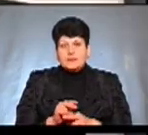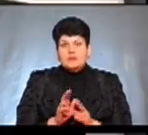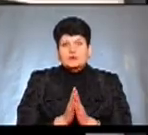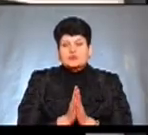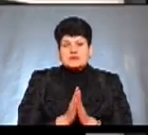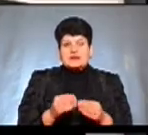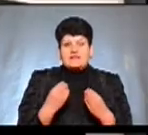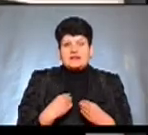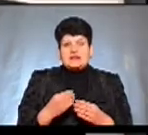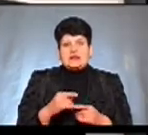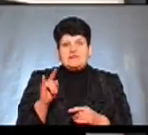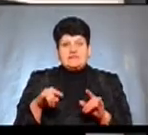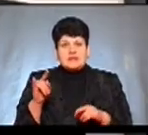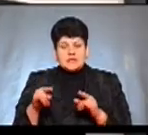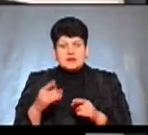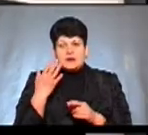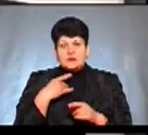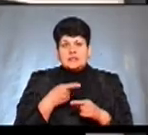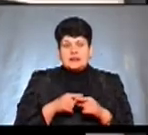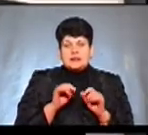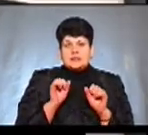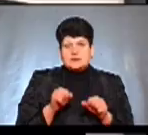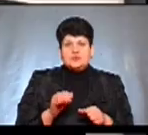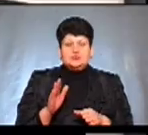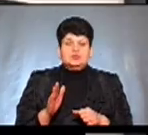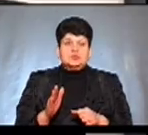давати вікна, коли техніка зможе спричинити